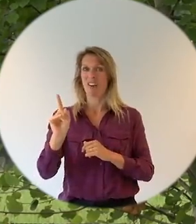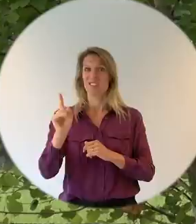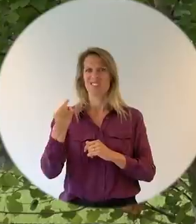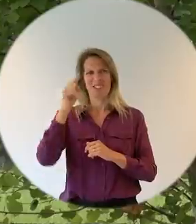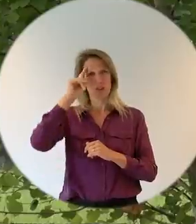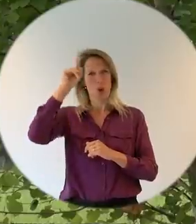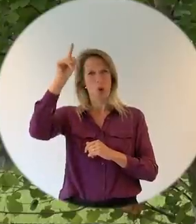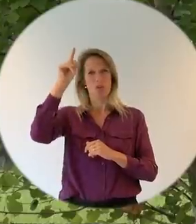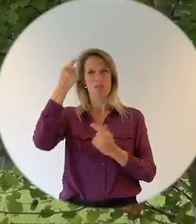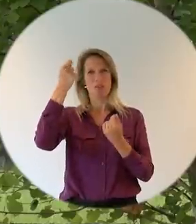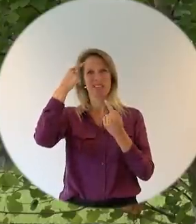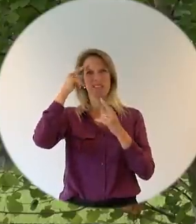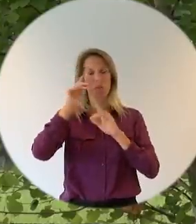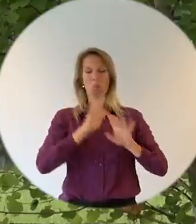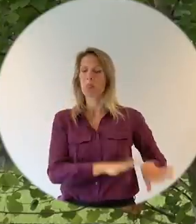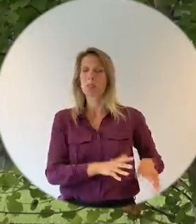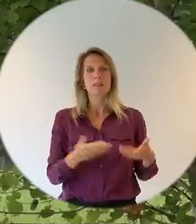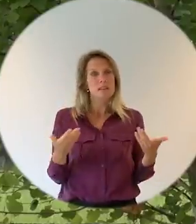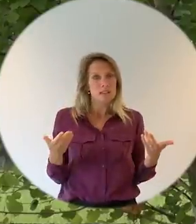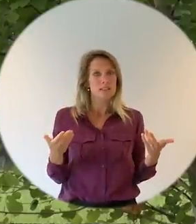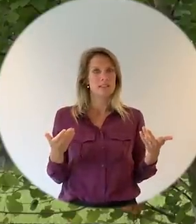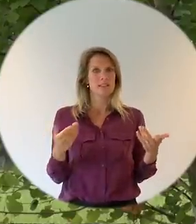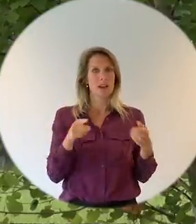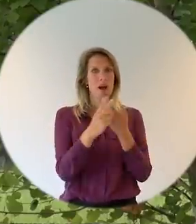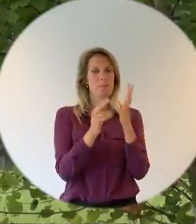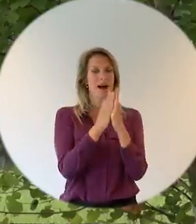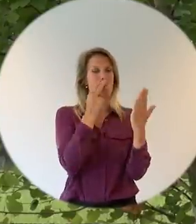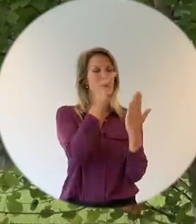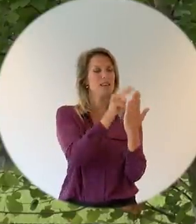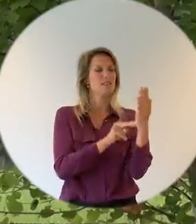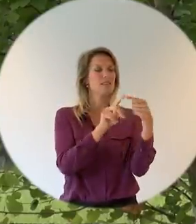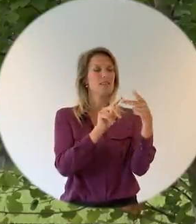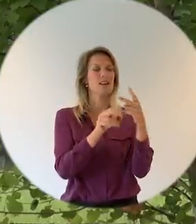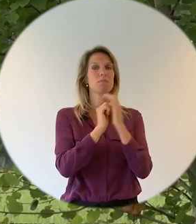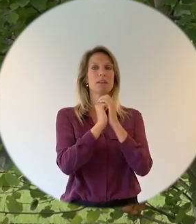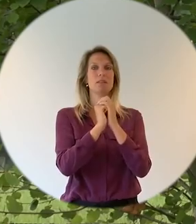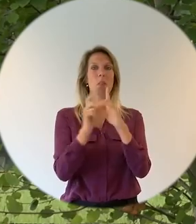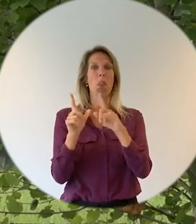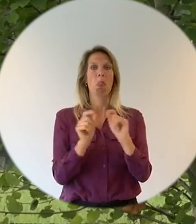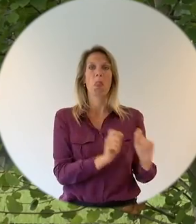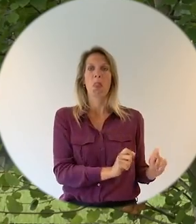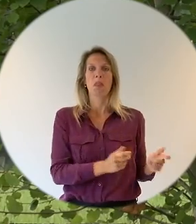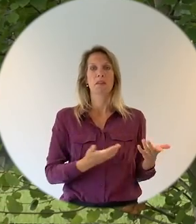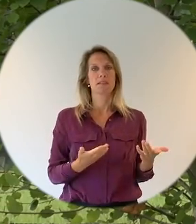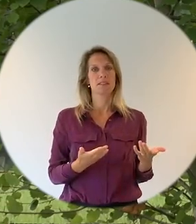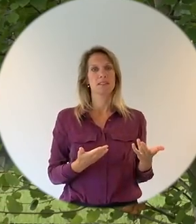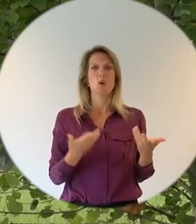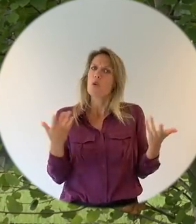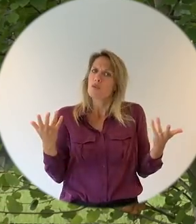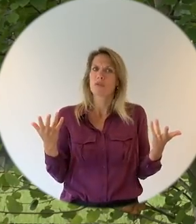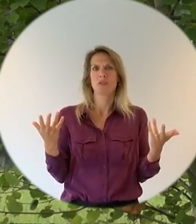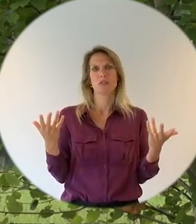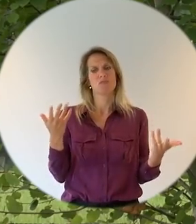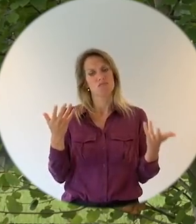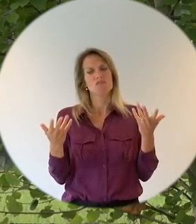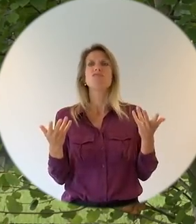geloof een beetje op een nulpunt? Beperk je het bijbellezen en het bidden tot het minimale? Of neem je